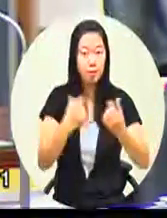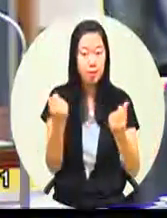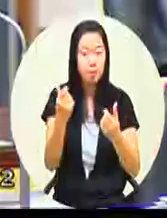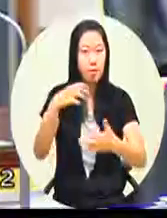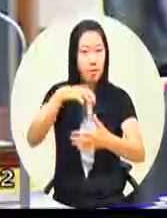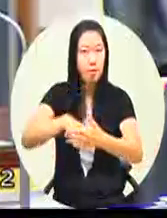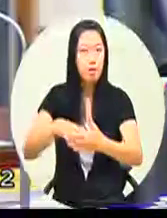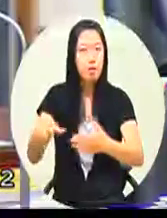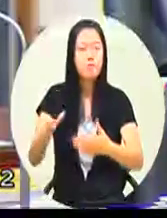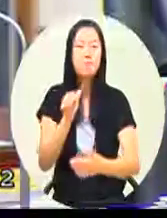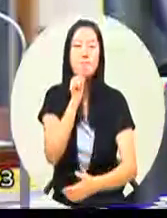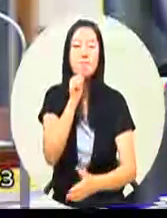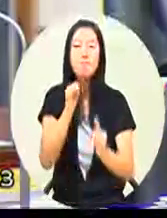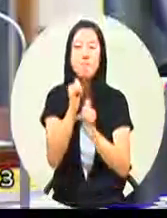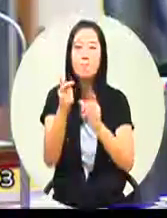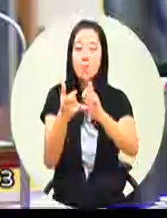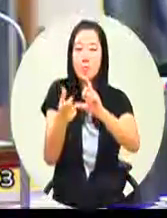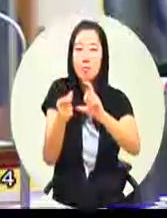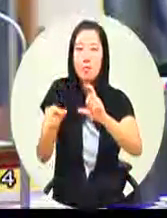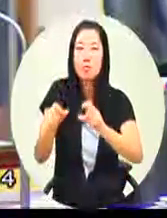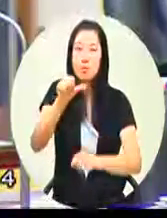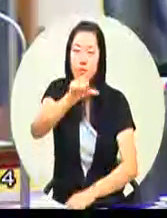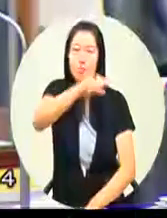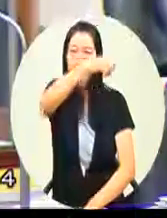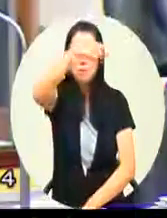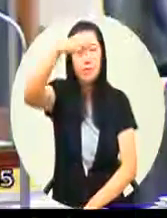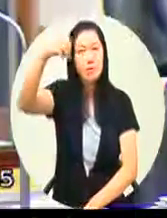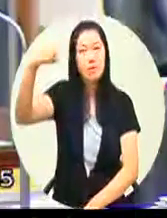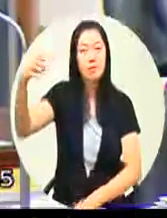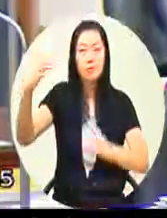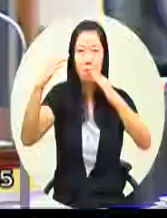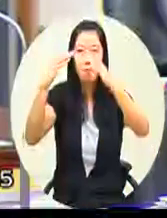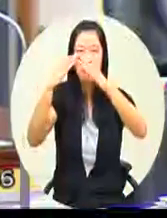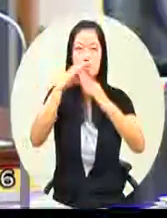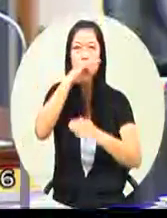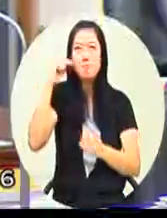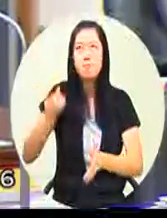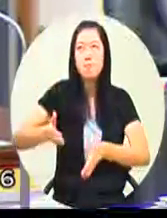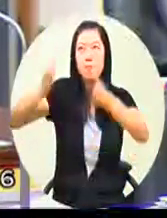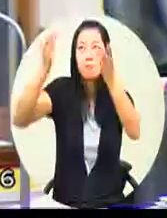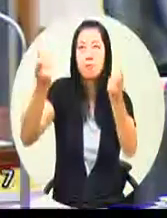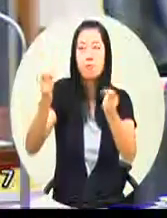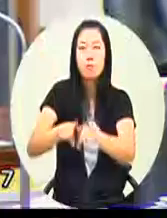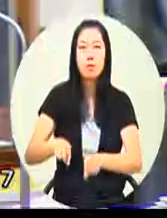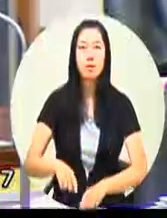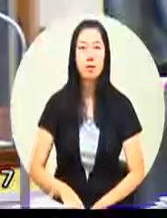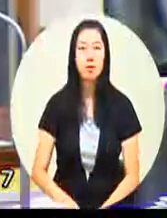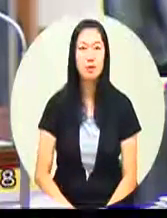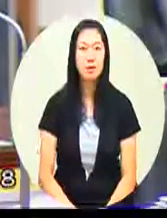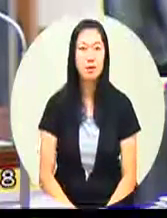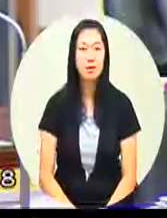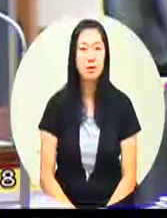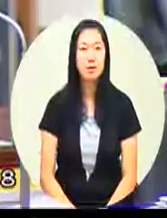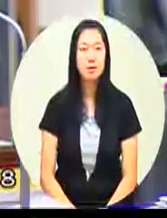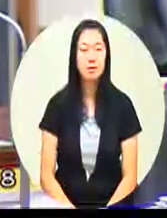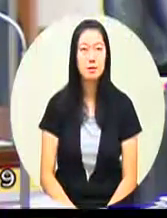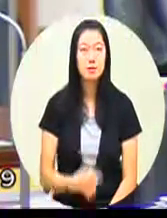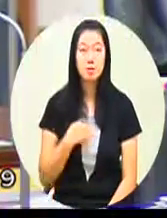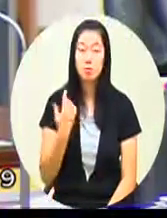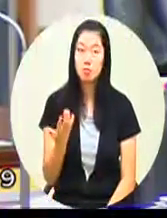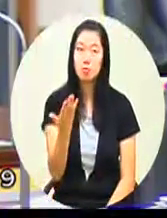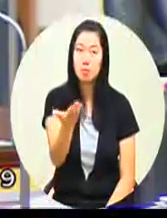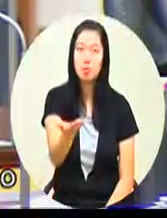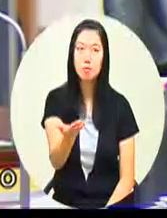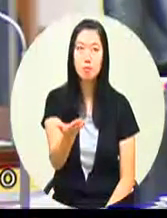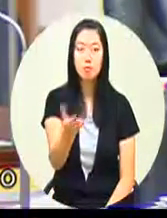民区里面的一个五星级的一个高级住宅一样，哦啊、所以说我在此先请问我